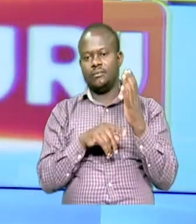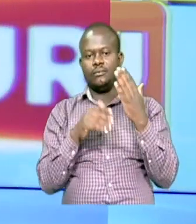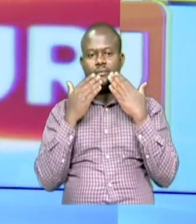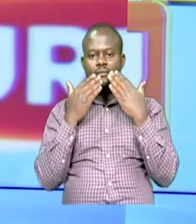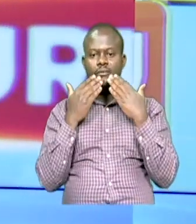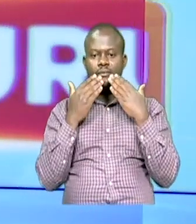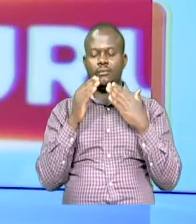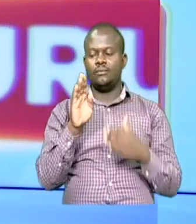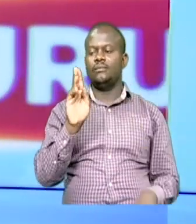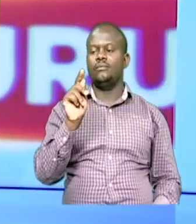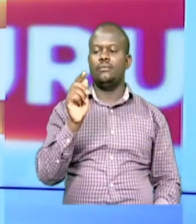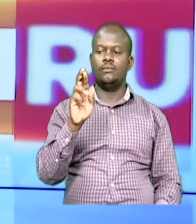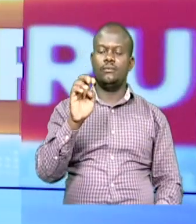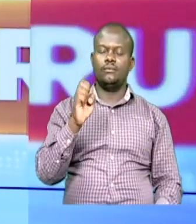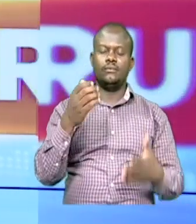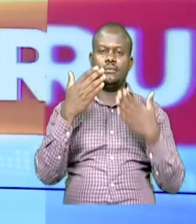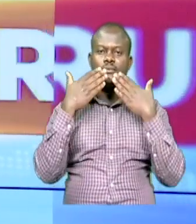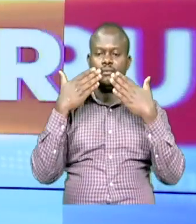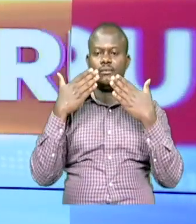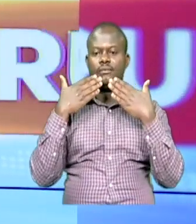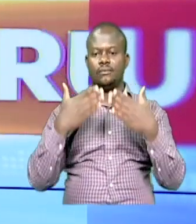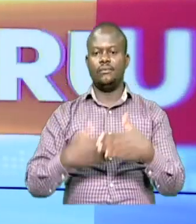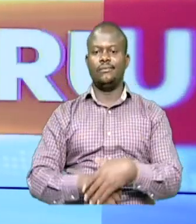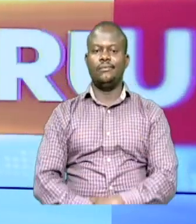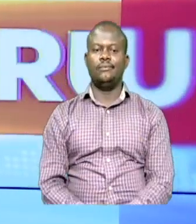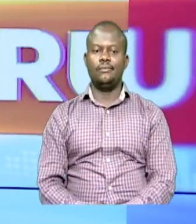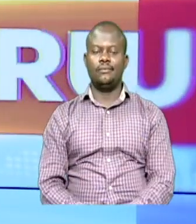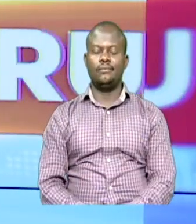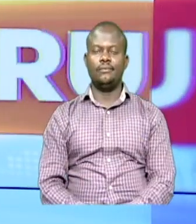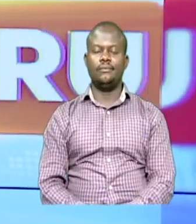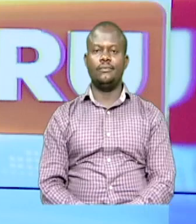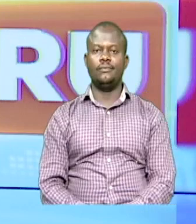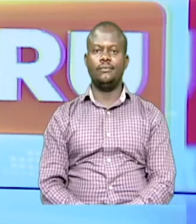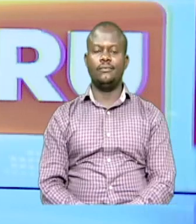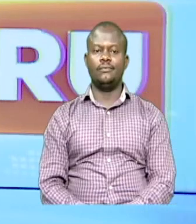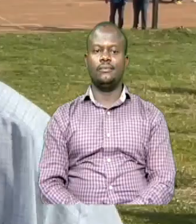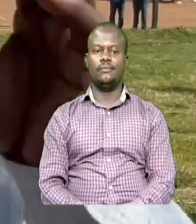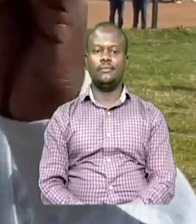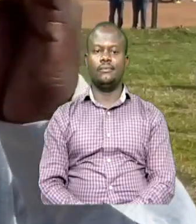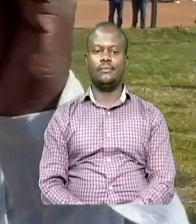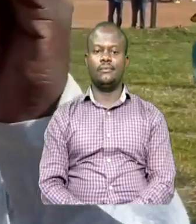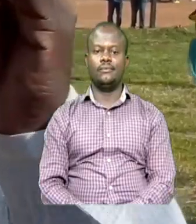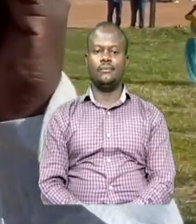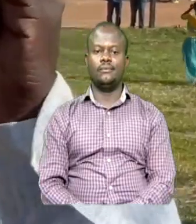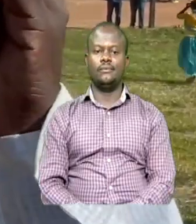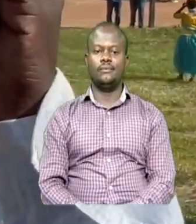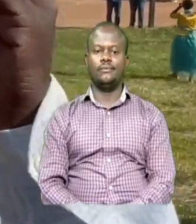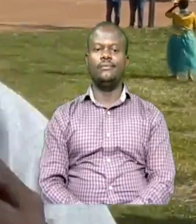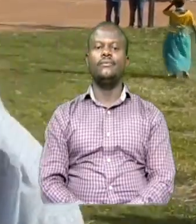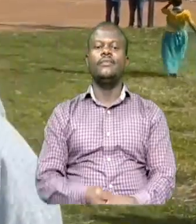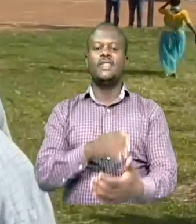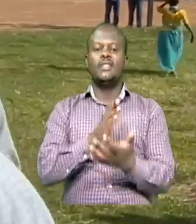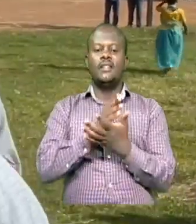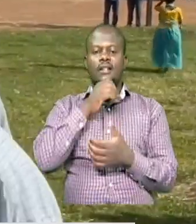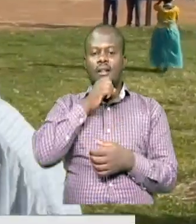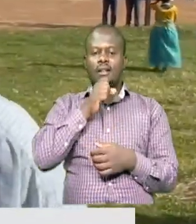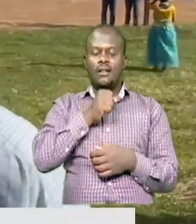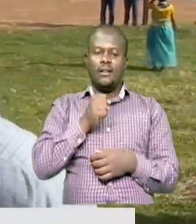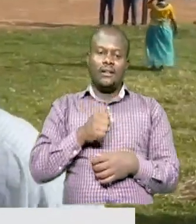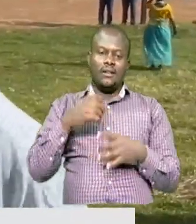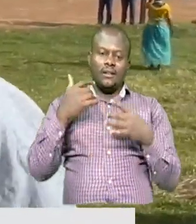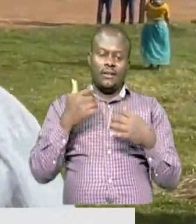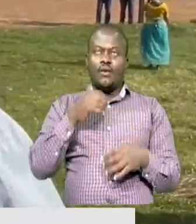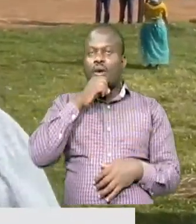Bukure, turashima. Mugenzi wacu Theogene Twibanire yabasuye, reka tubwire uko bimeze. Ubu musaza ni umusirimu, wa mukecuru